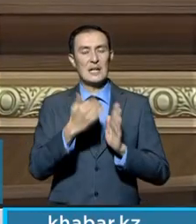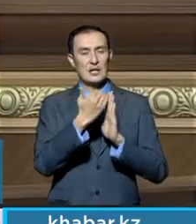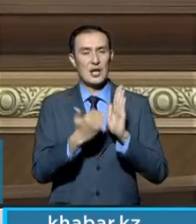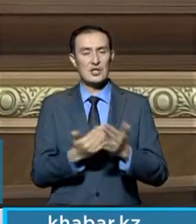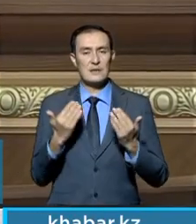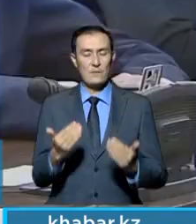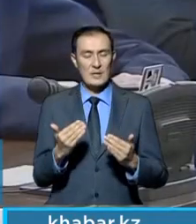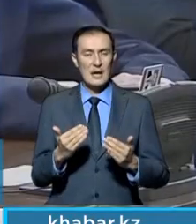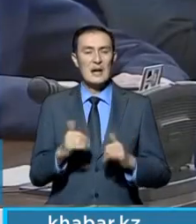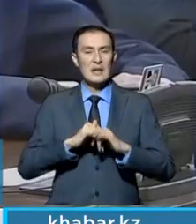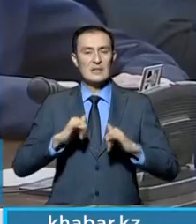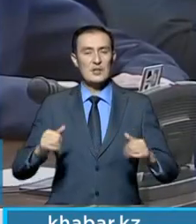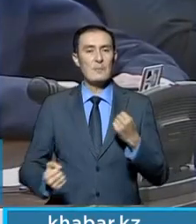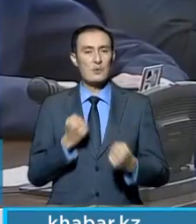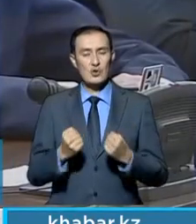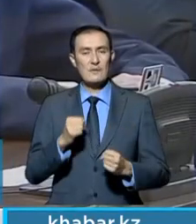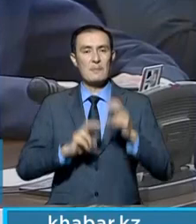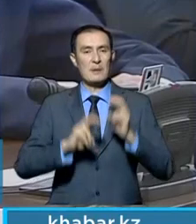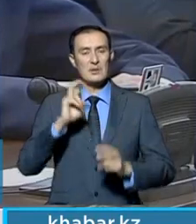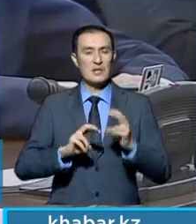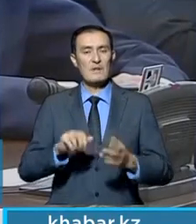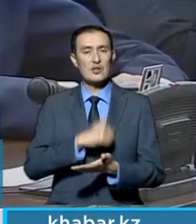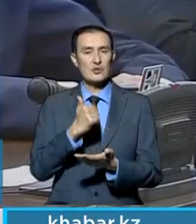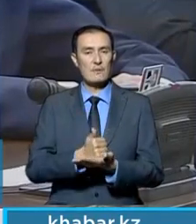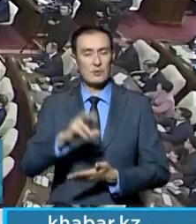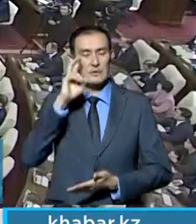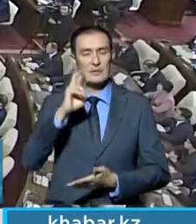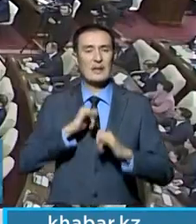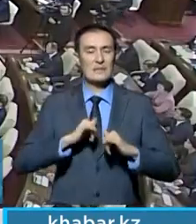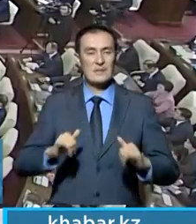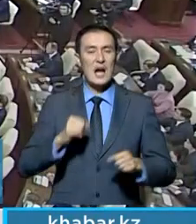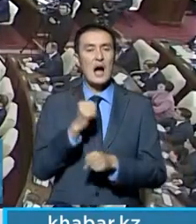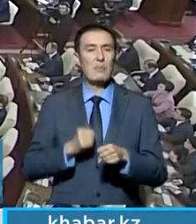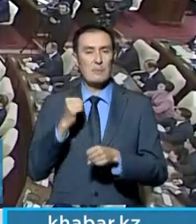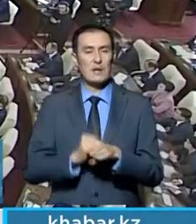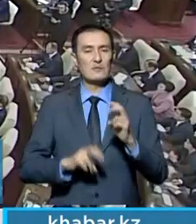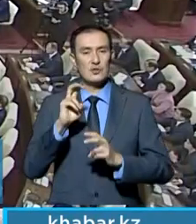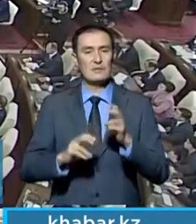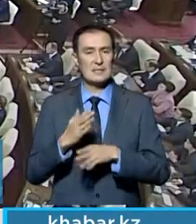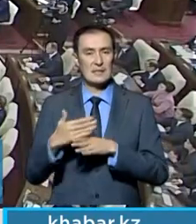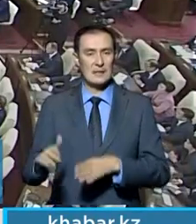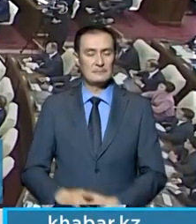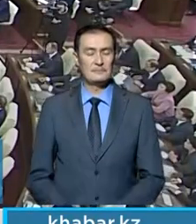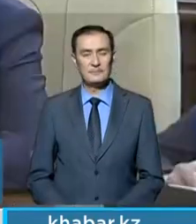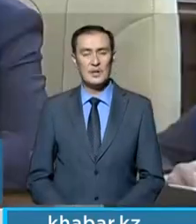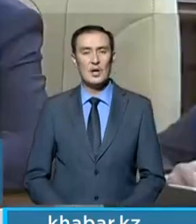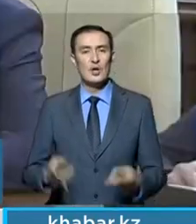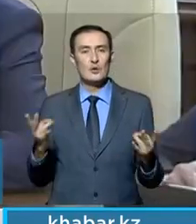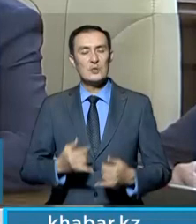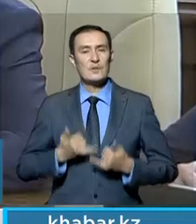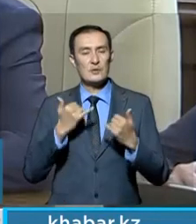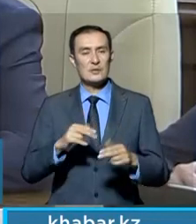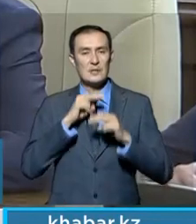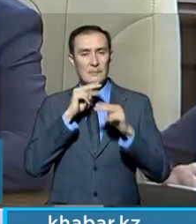сегодня – формирование прочного промышленного каркаса страны и развитие обрабатывающего сектора. Следует сфокусироваться на